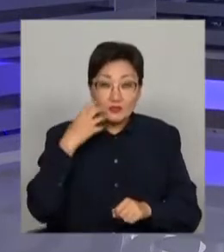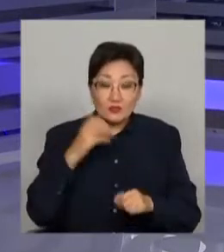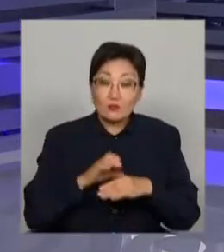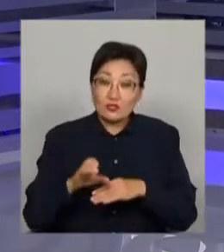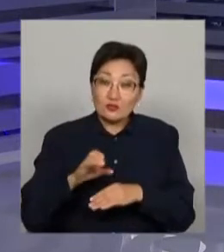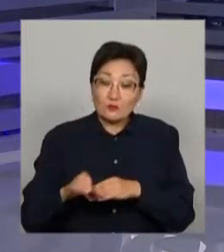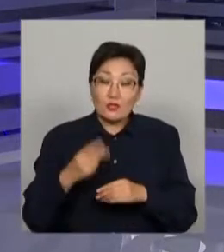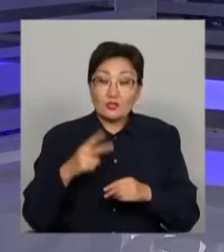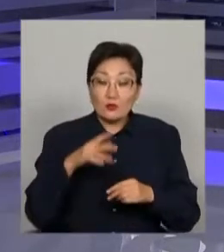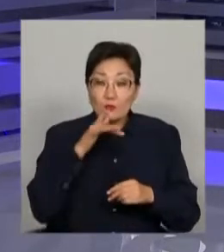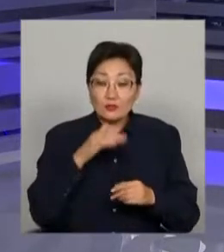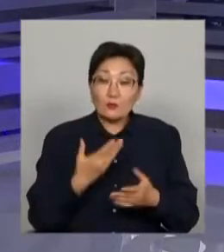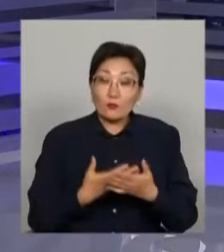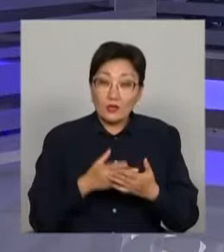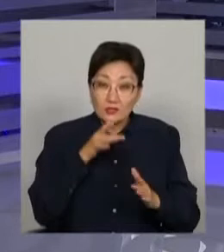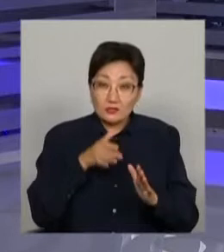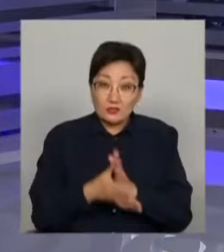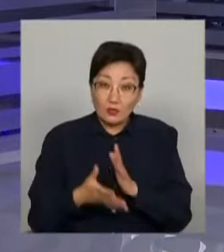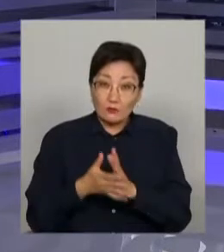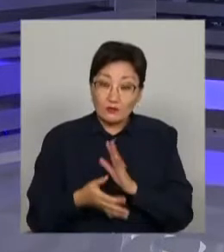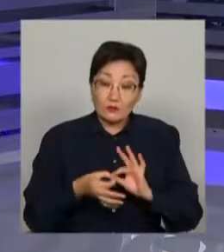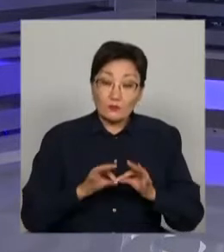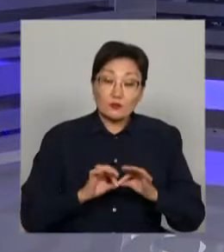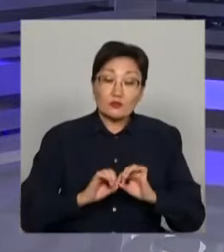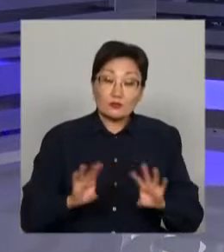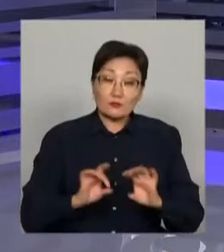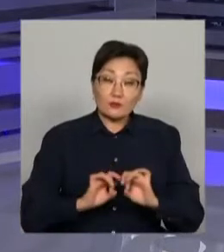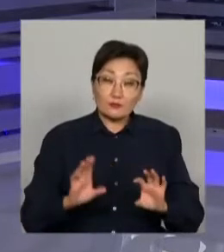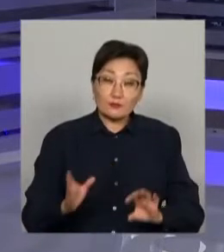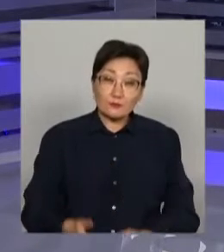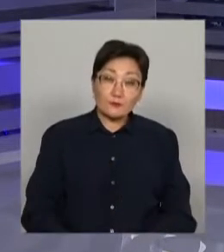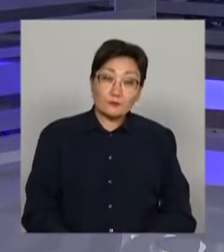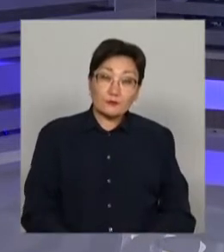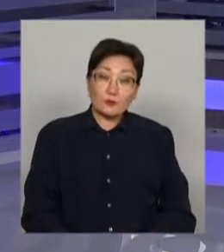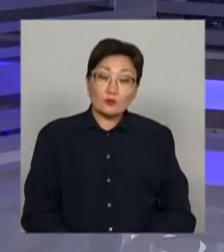үшін 20 жылға жуық уақыт кетеді екен. Толығырақ аяулым көл жігіт айтады.